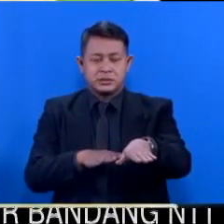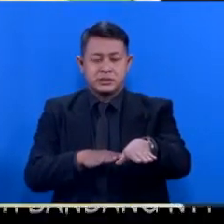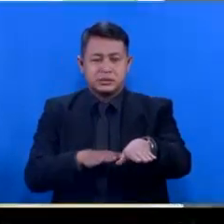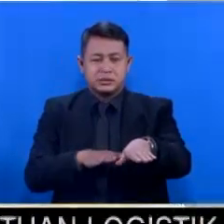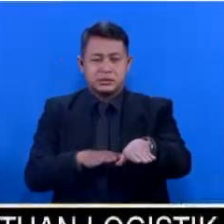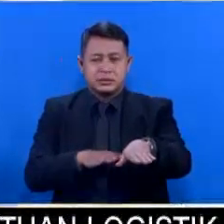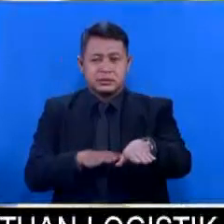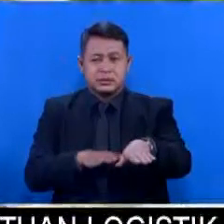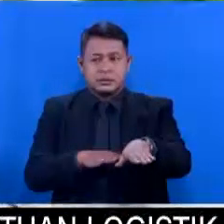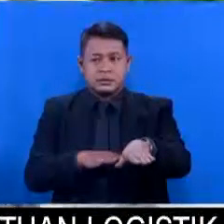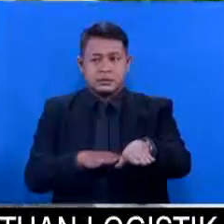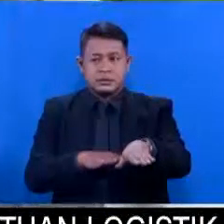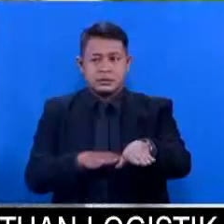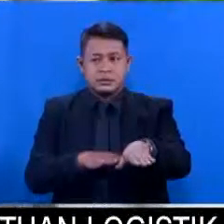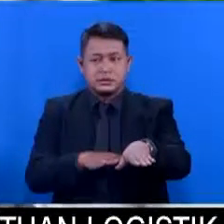dia turun dari belakang.